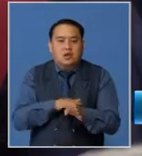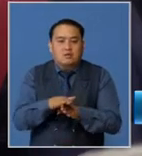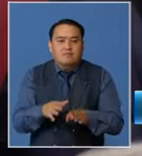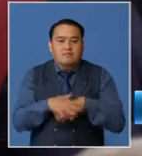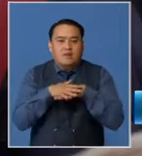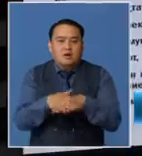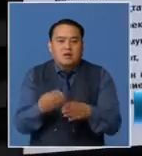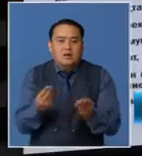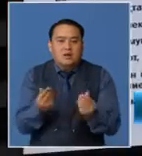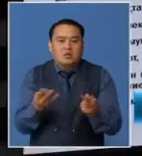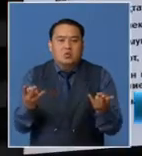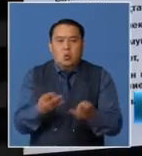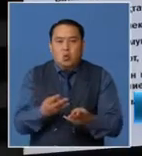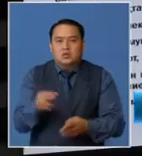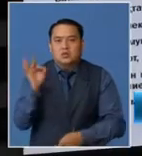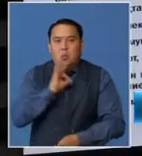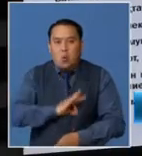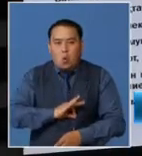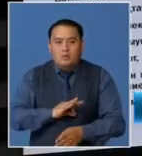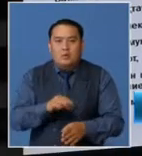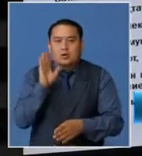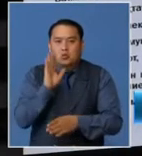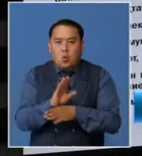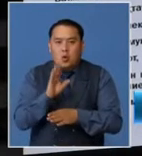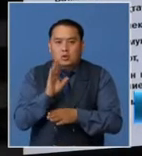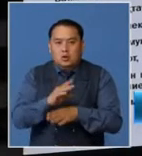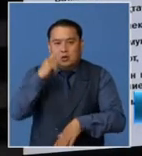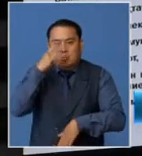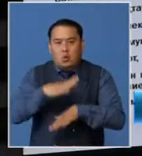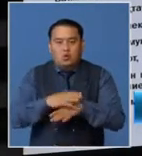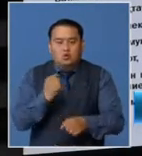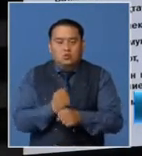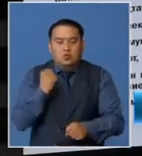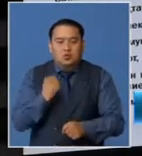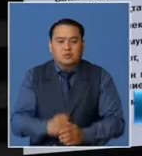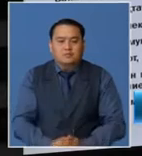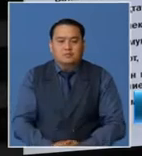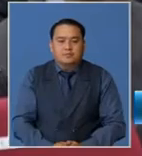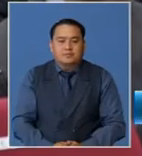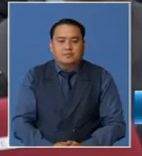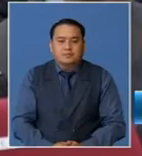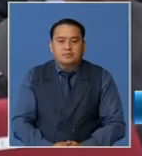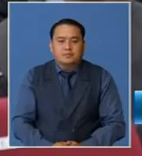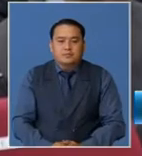выделенные средства должны быть освоены, причем по назначению, иначе спрос будет жестким.